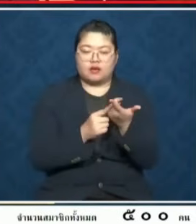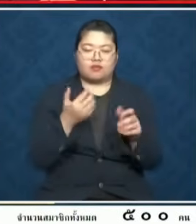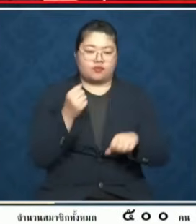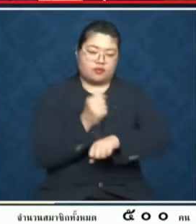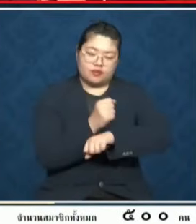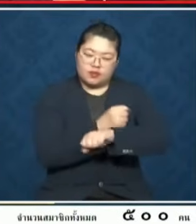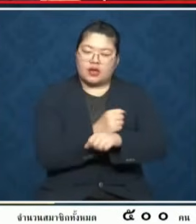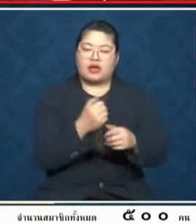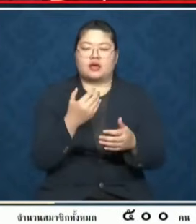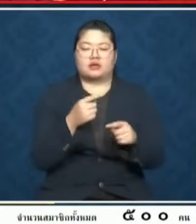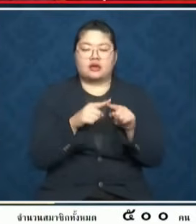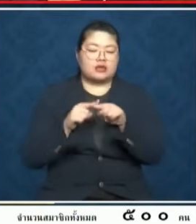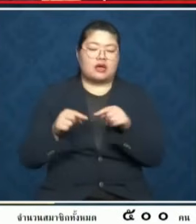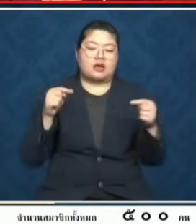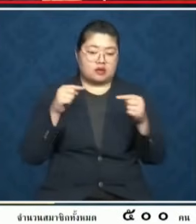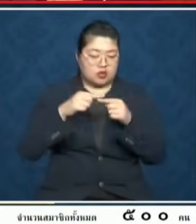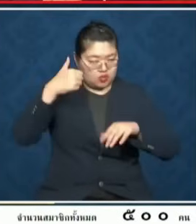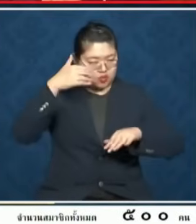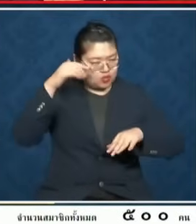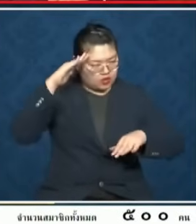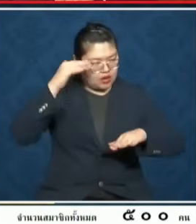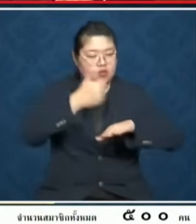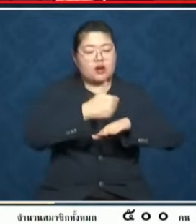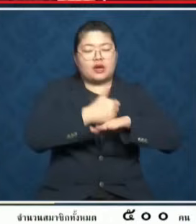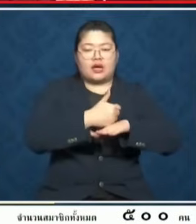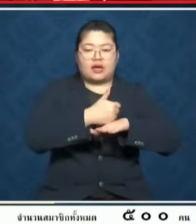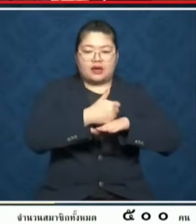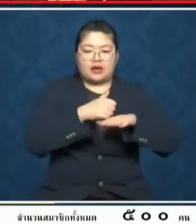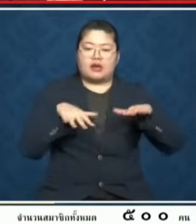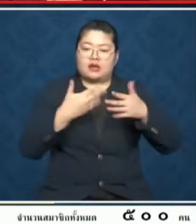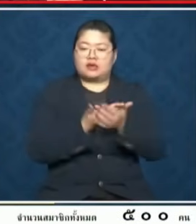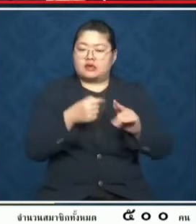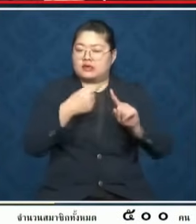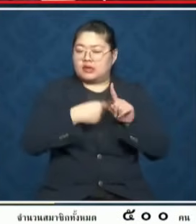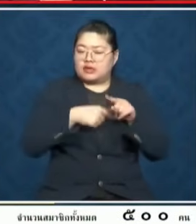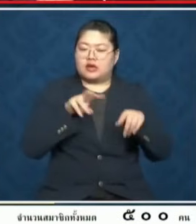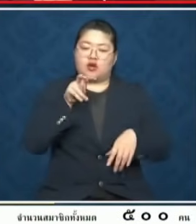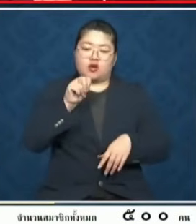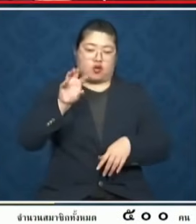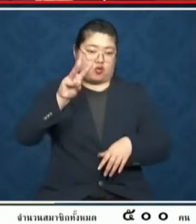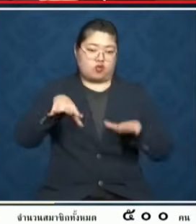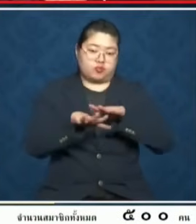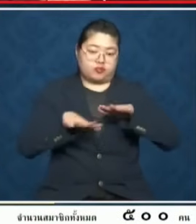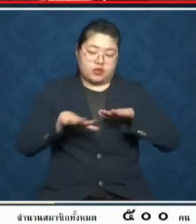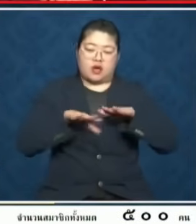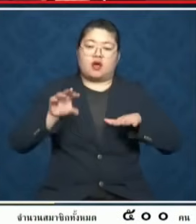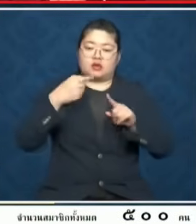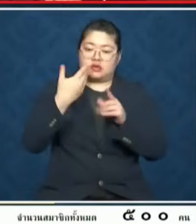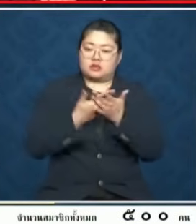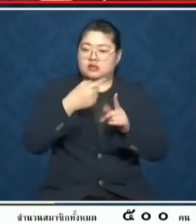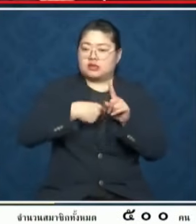ตอบแทนระดับนายพลที่ต่ำสุดในเงินเดือนระดับน 6ซึ่งเป็นระดับที่ต่ำสุดแล้วนะคะอยู่ที่